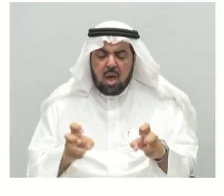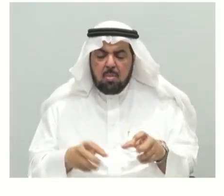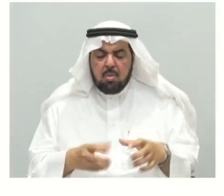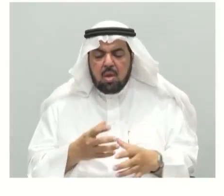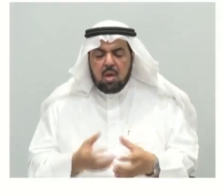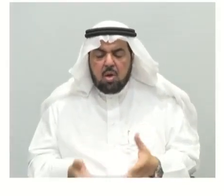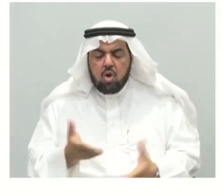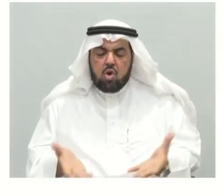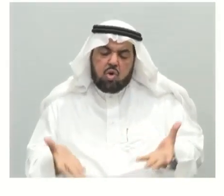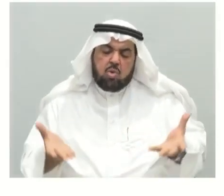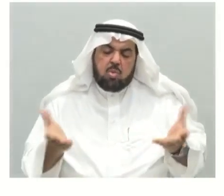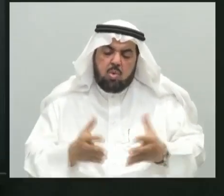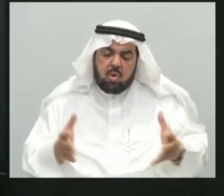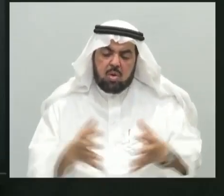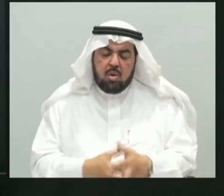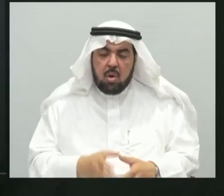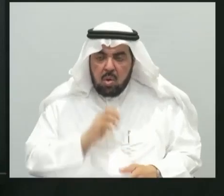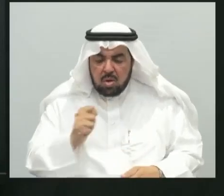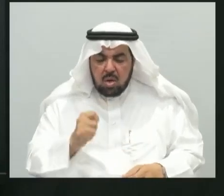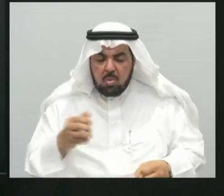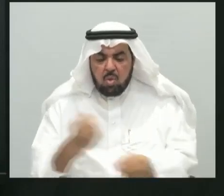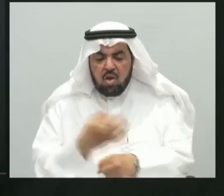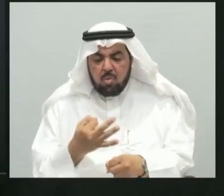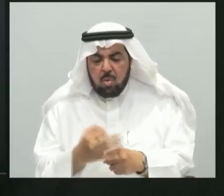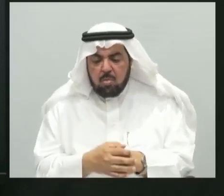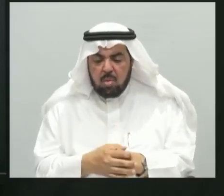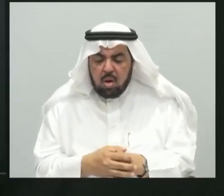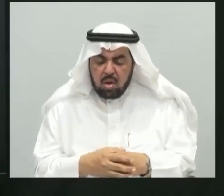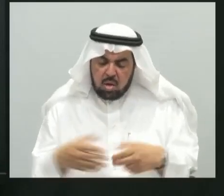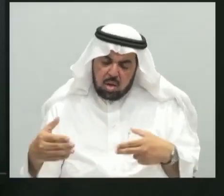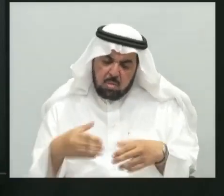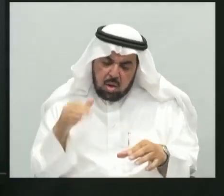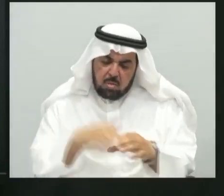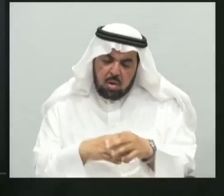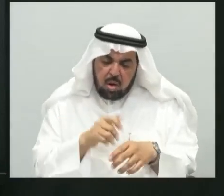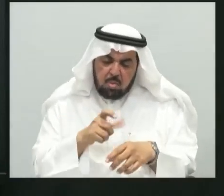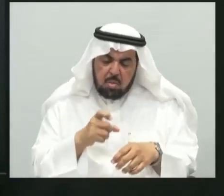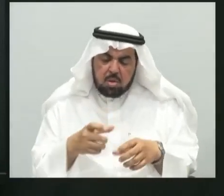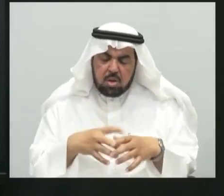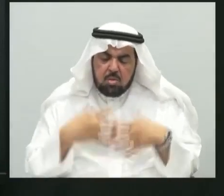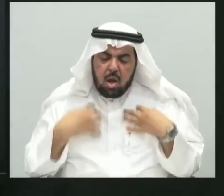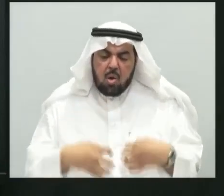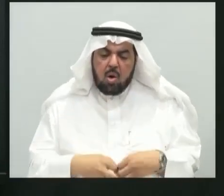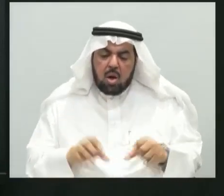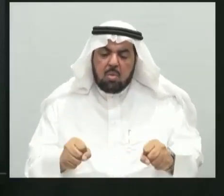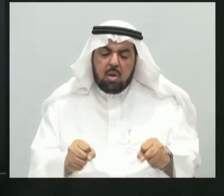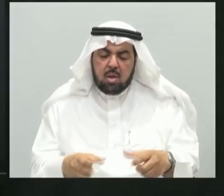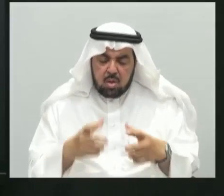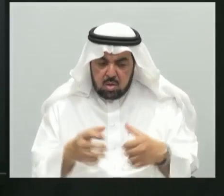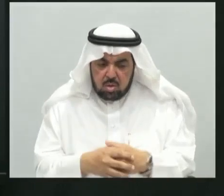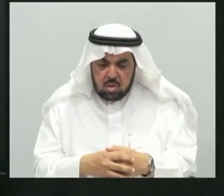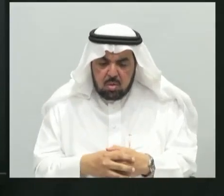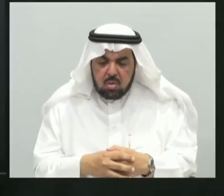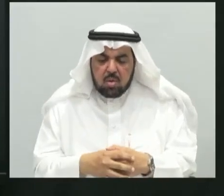النمو فالهيكل الخارجي صلب يؤدي وظائف مهمه يمنع تبخر الماء من جسم الحيوان حمايه الجسم